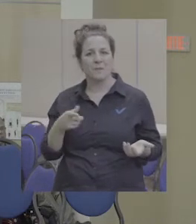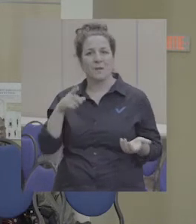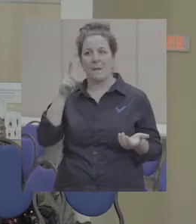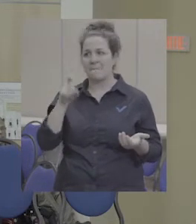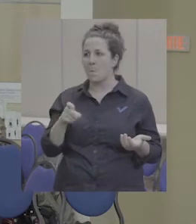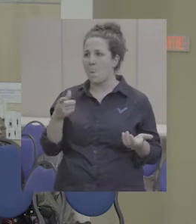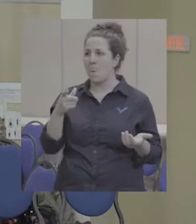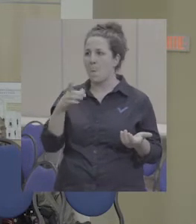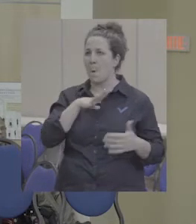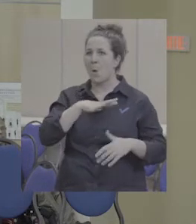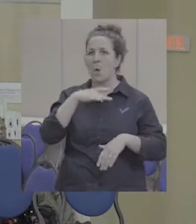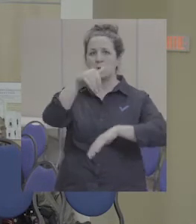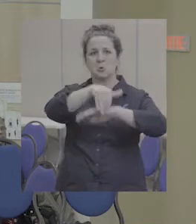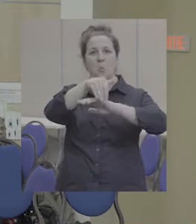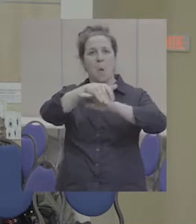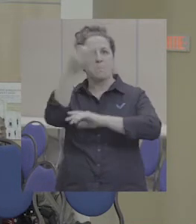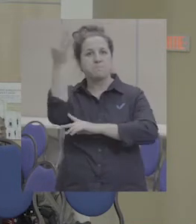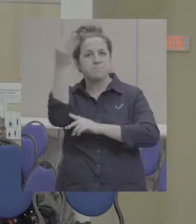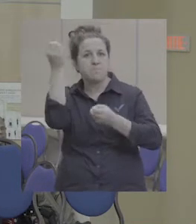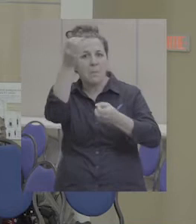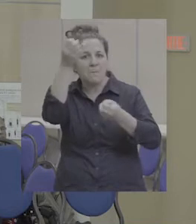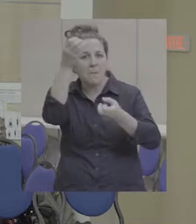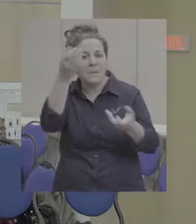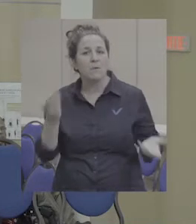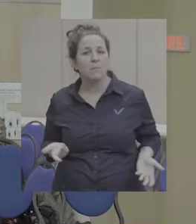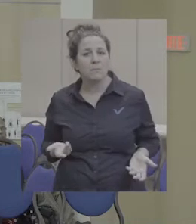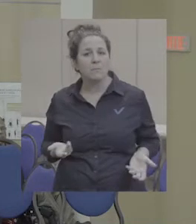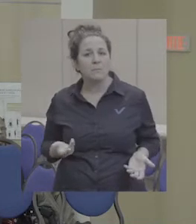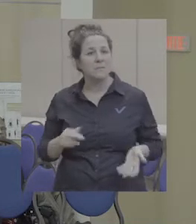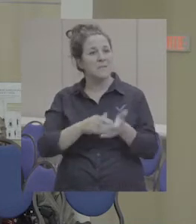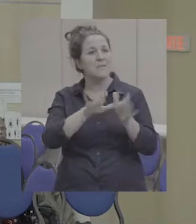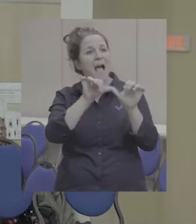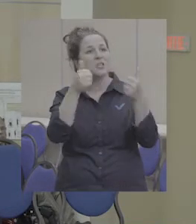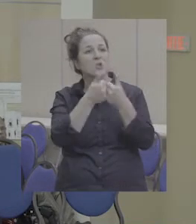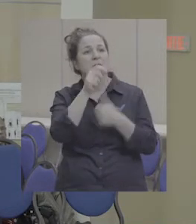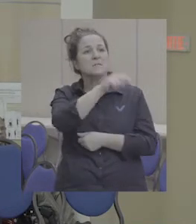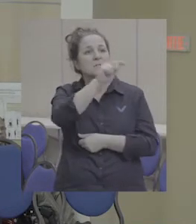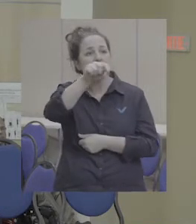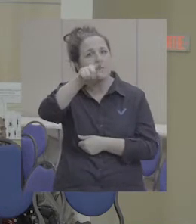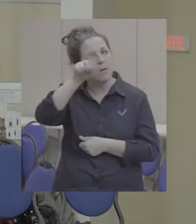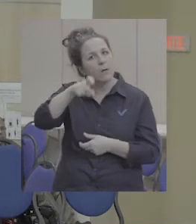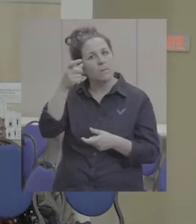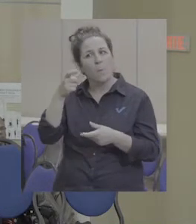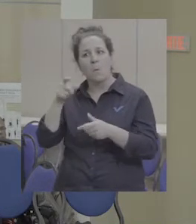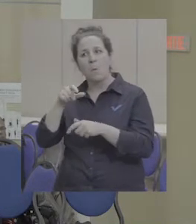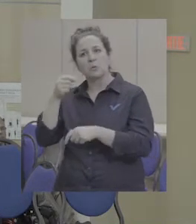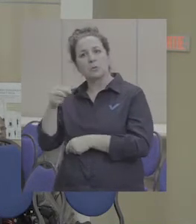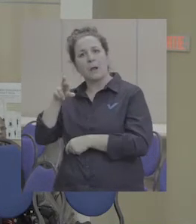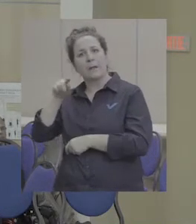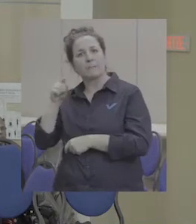des soirées d'information dans le cadre des activités d'association. Et il faudrait que